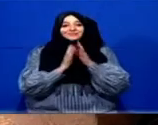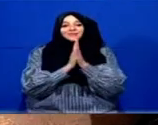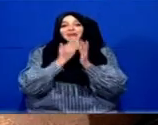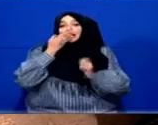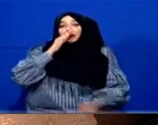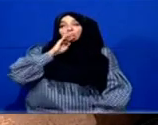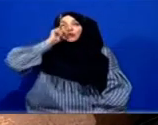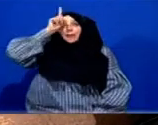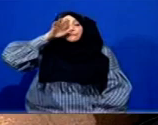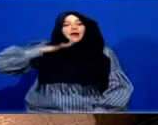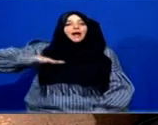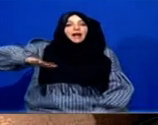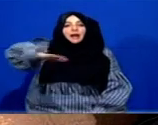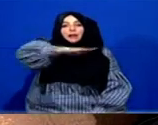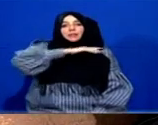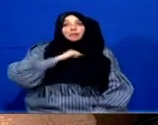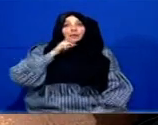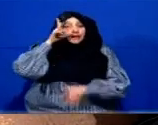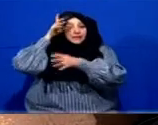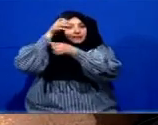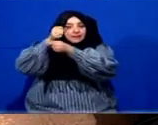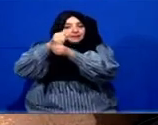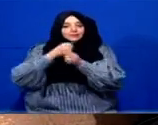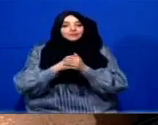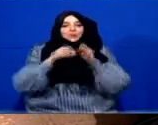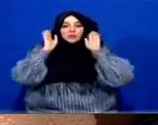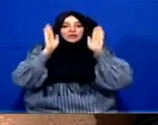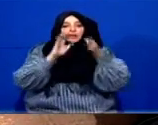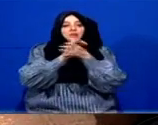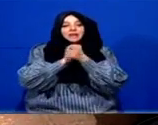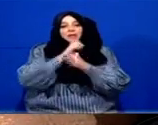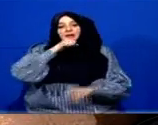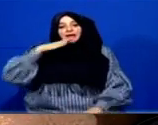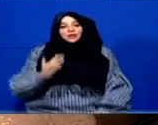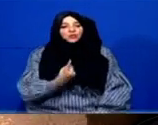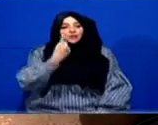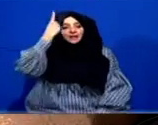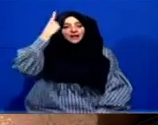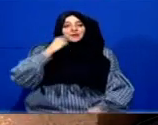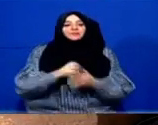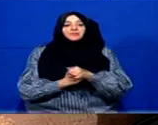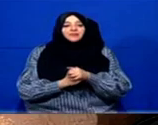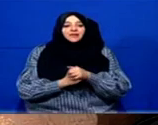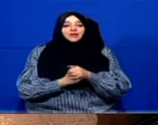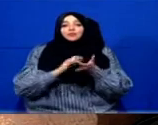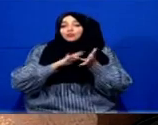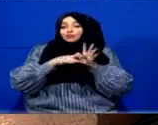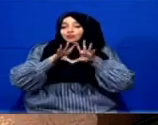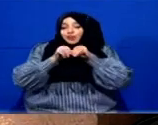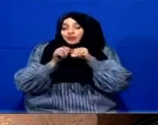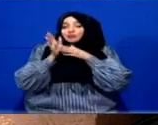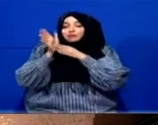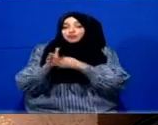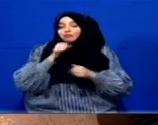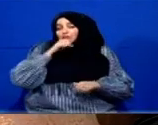الحمد لله رب العالمين وبه نستعين والصلاه والسلام على اشرف الانبياء والمرسلين نبينا محمد صلى الله عليه وعلى اله وصحبه وسلم تسليما